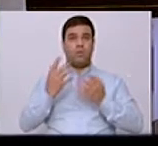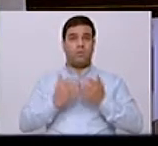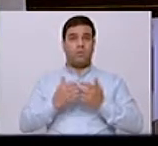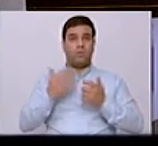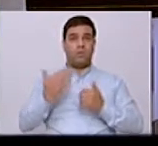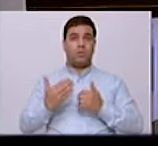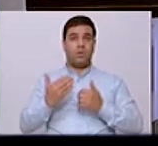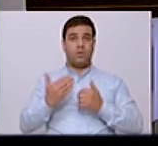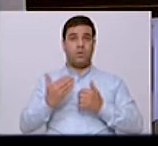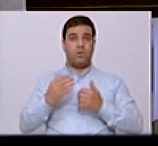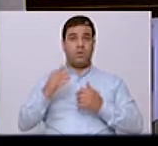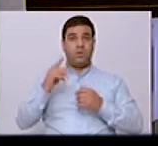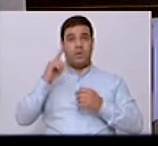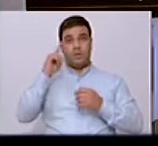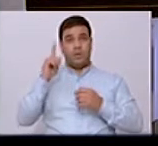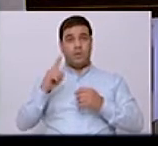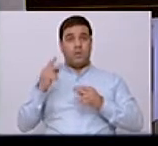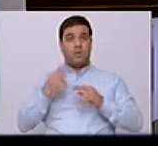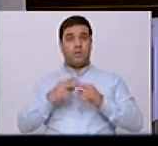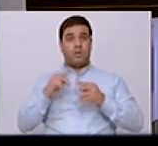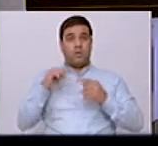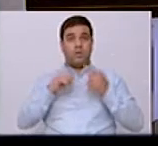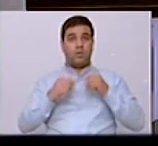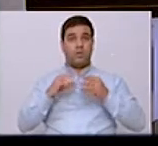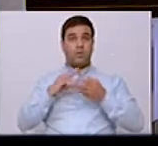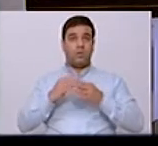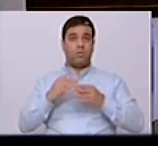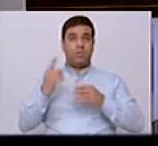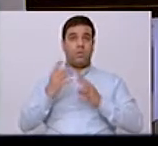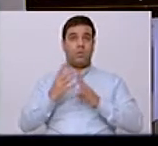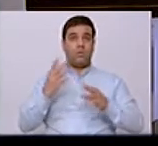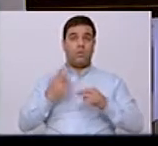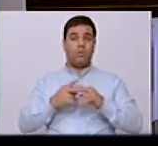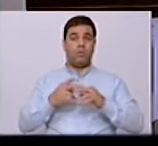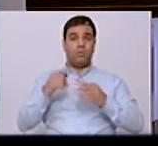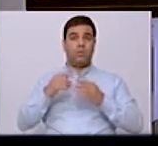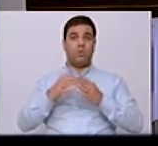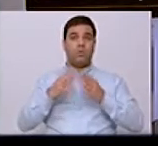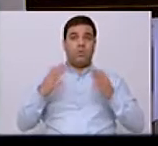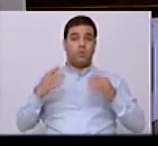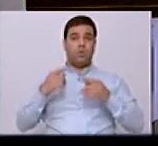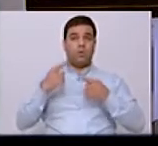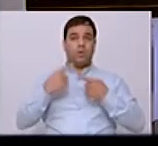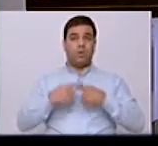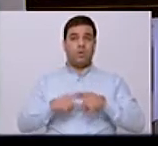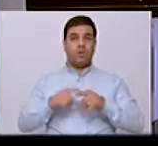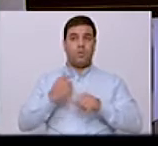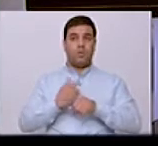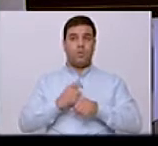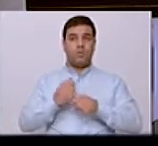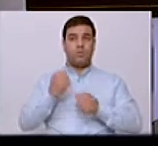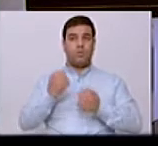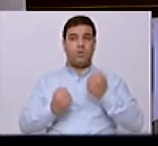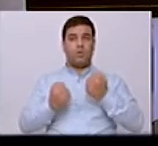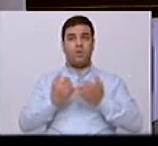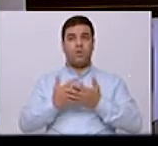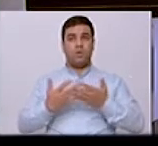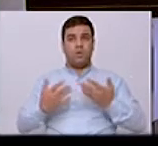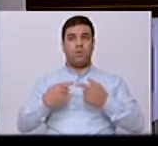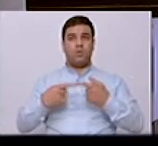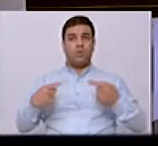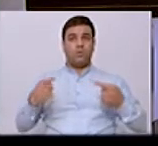sanaladi. İsrailning iqtisodiyoti birinchi navbatda yuqori texnologiyalarga tayanadigan mashina sozligining